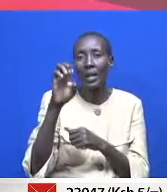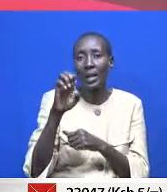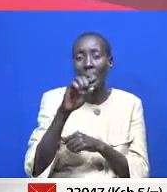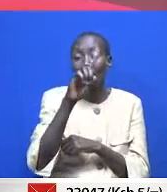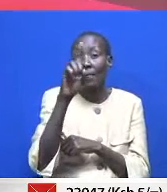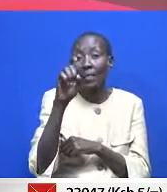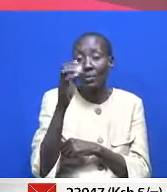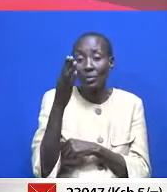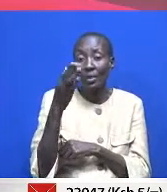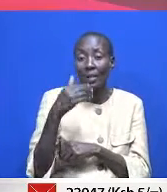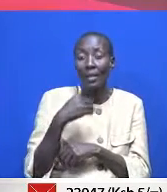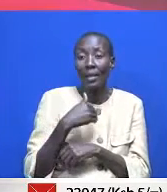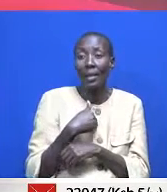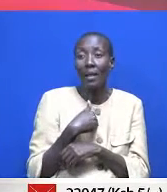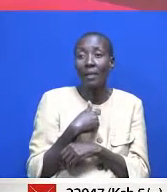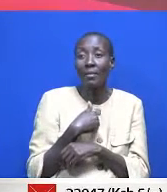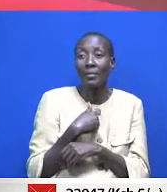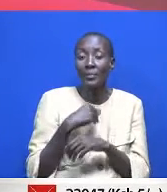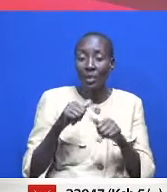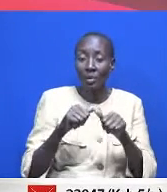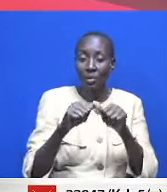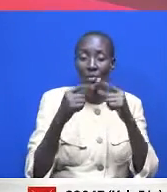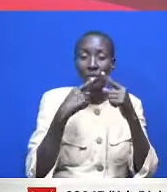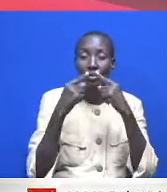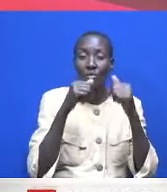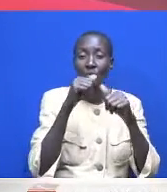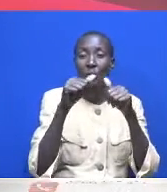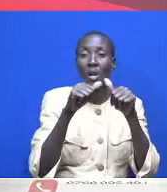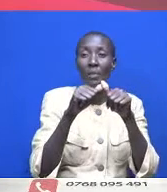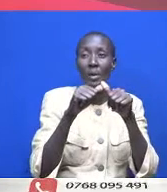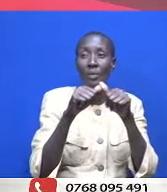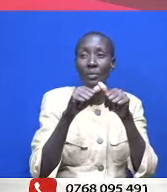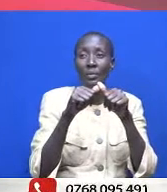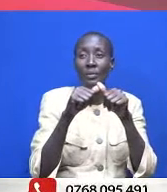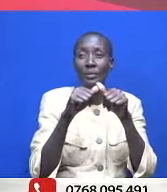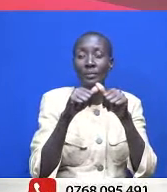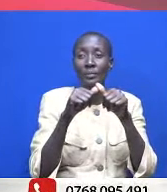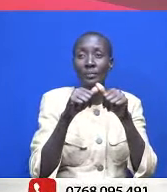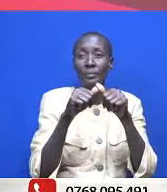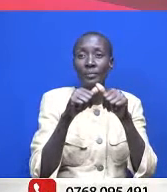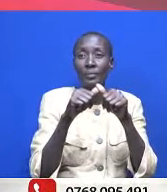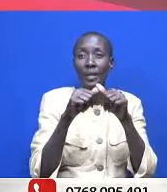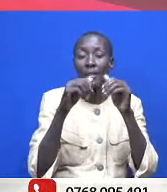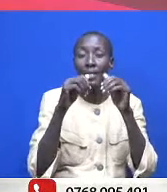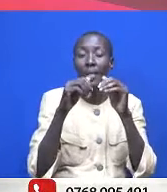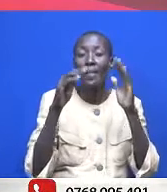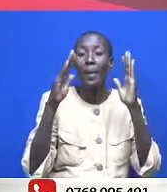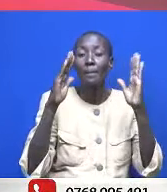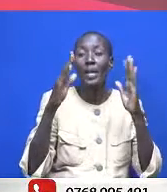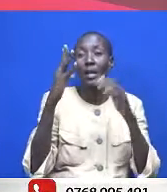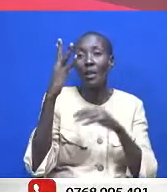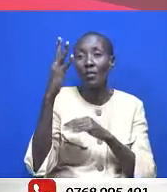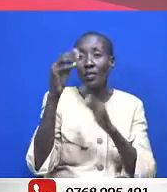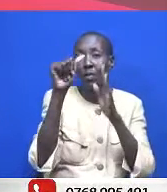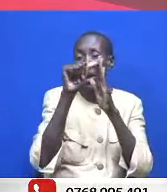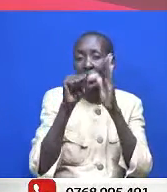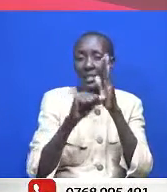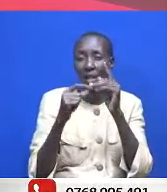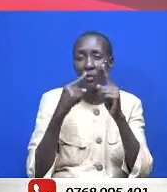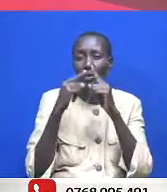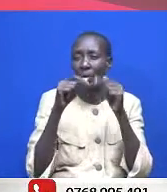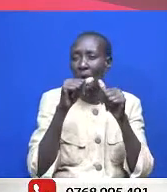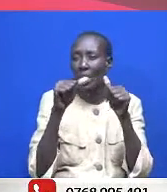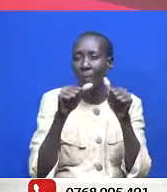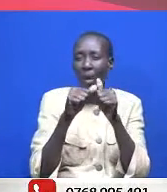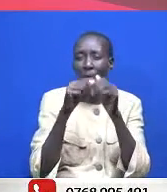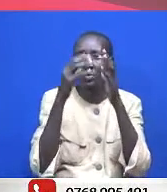ambalo linazidi kuzungumziwa sana, likiwa ni Big Four agenda inazungumziwa sana sasa